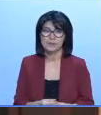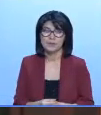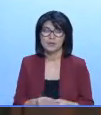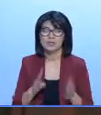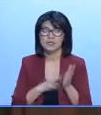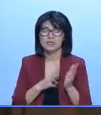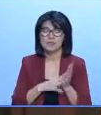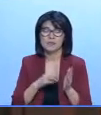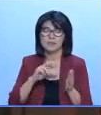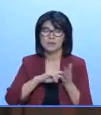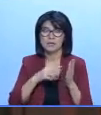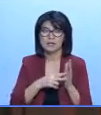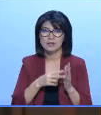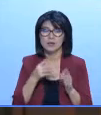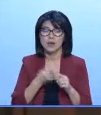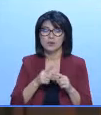вы запустили один.